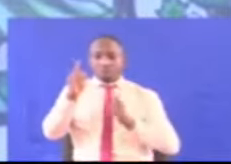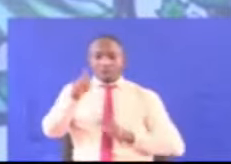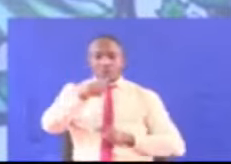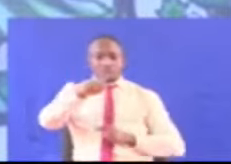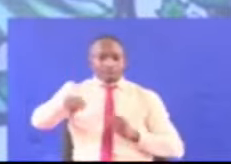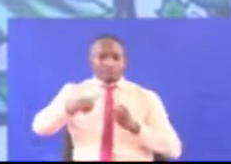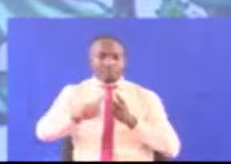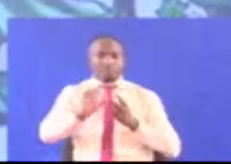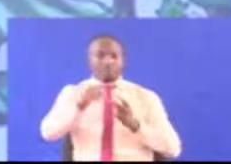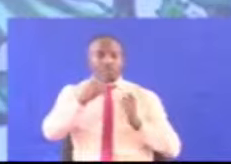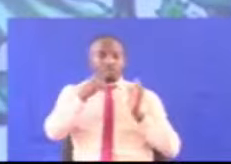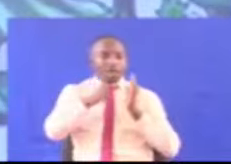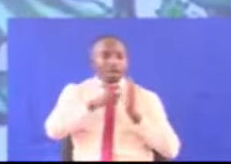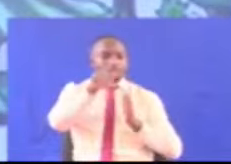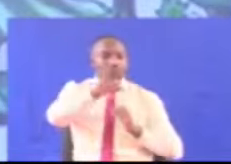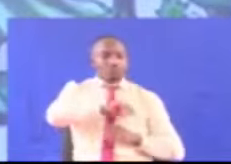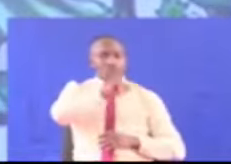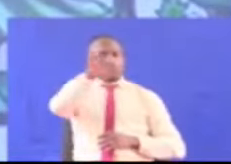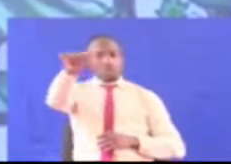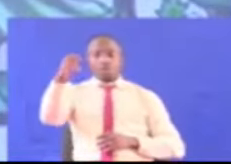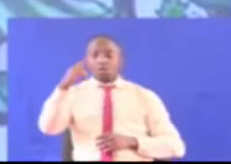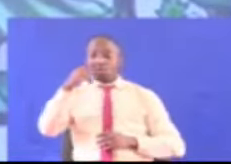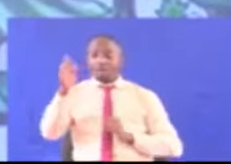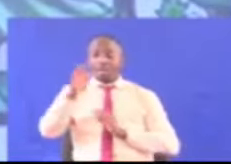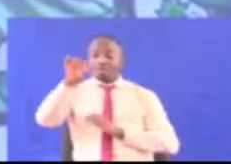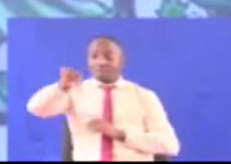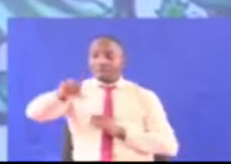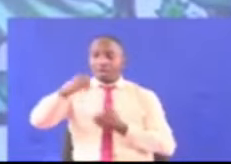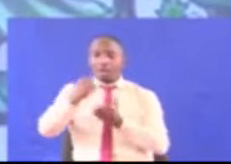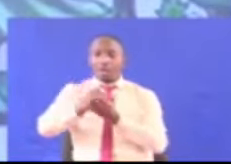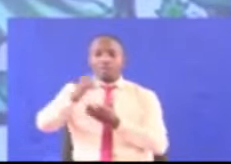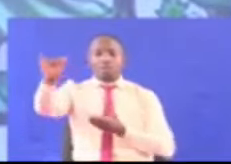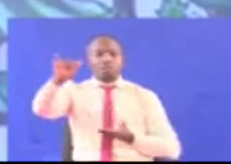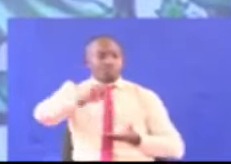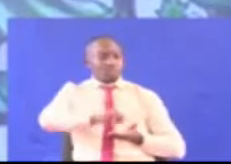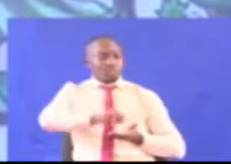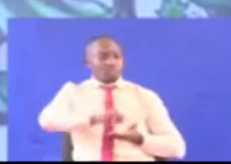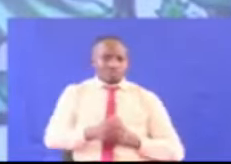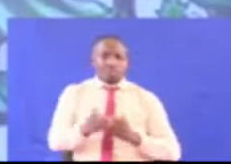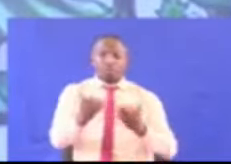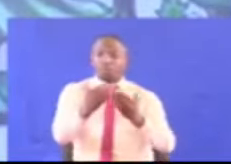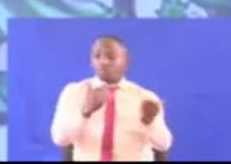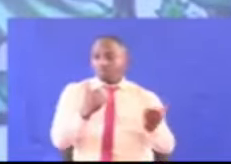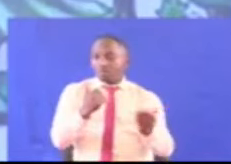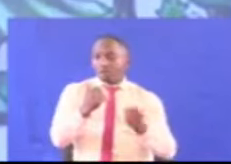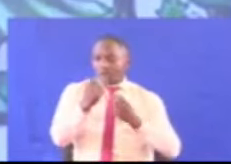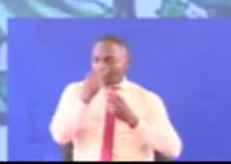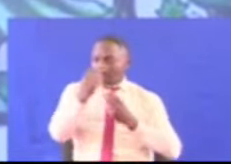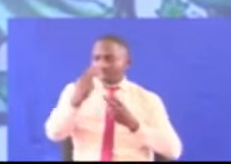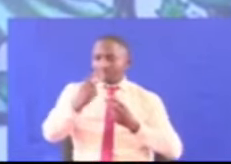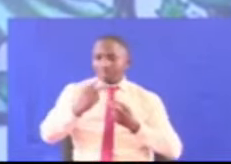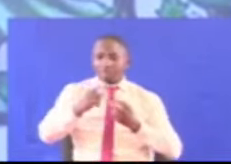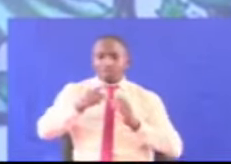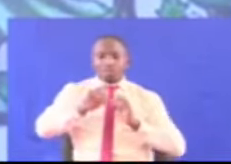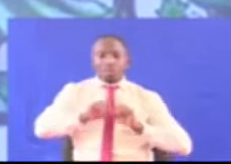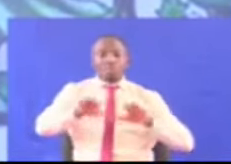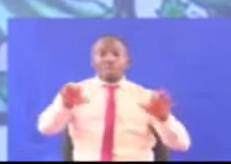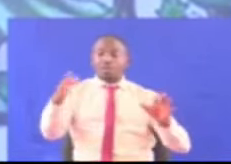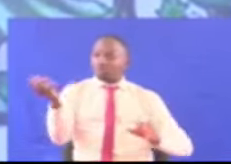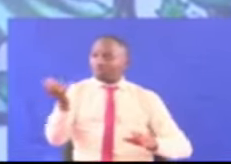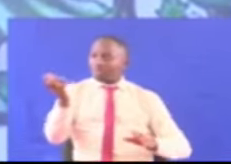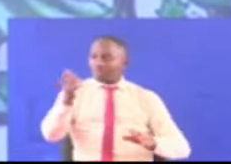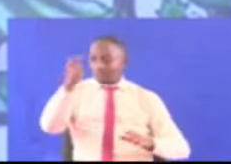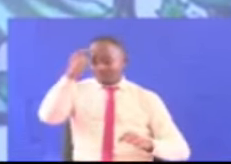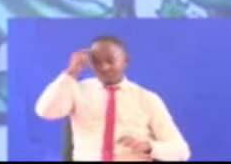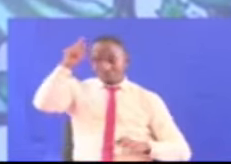sana kukimbilia wahali, alafu akishafika huko hali si hali anaomba kurejeshwa. Kwa nini? Kwa sababu yeye anatazama kwenye mitandao, anafikiri huko